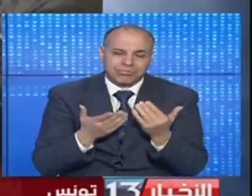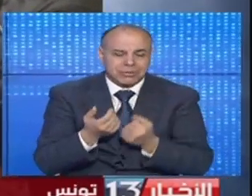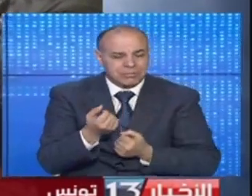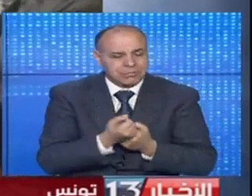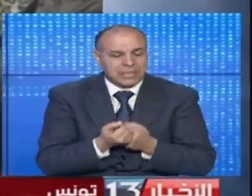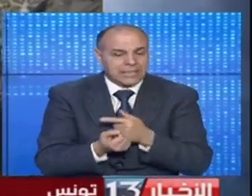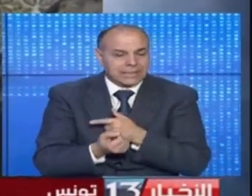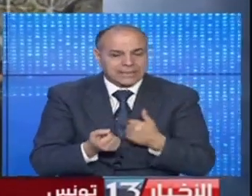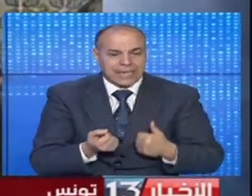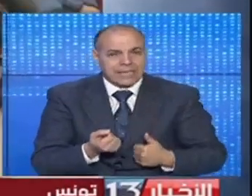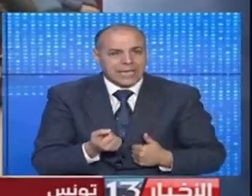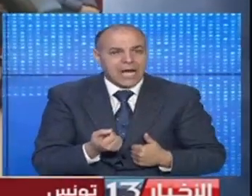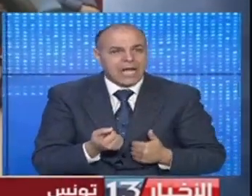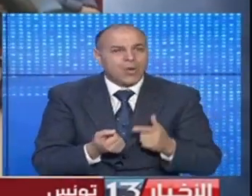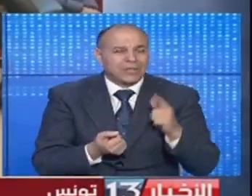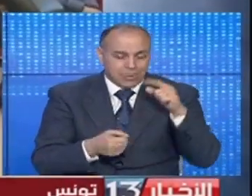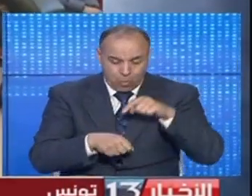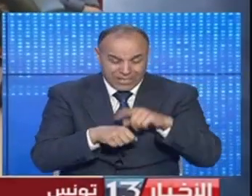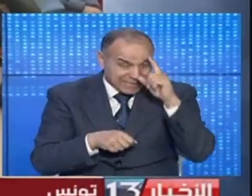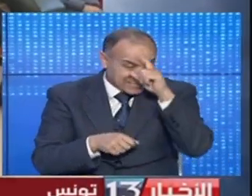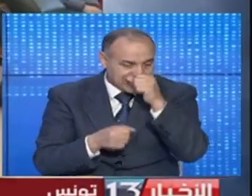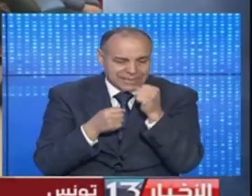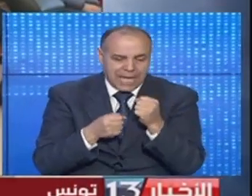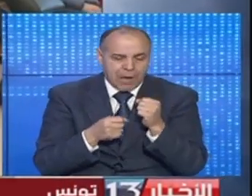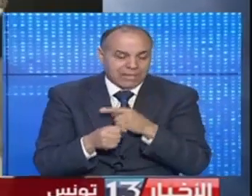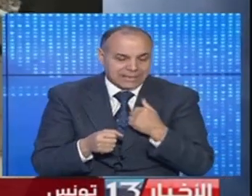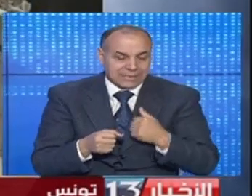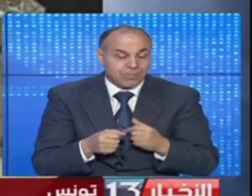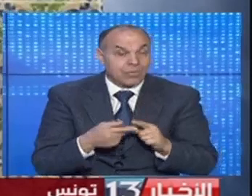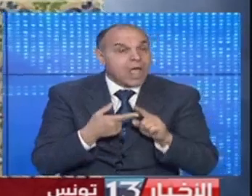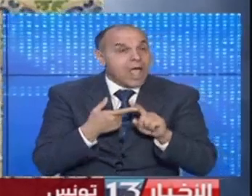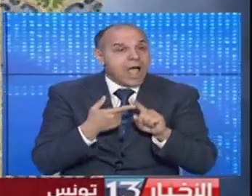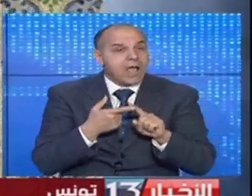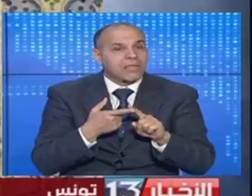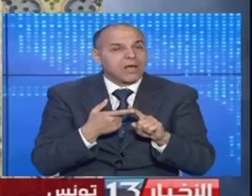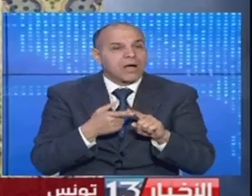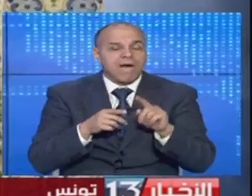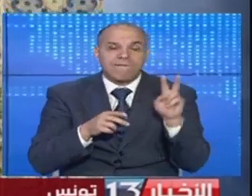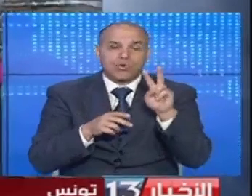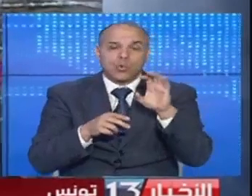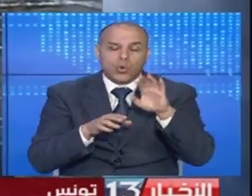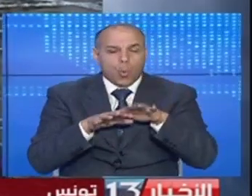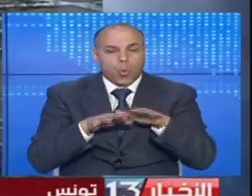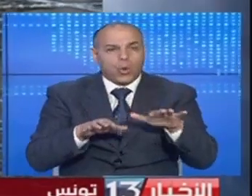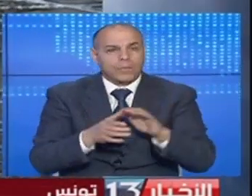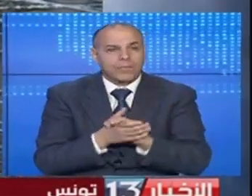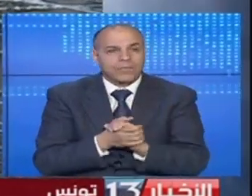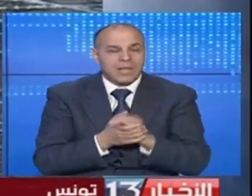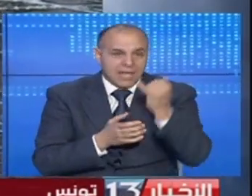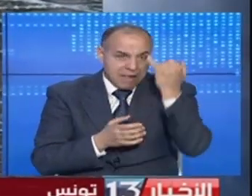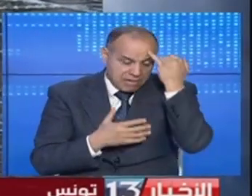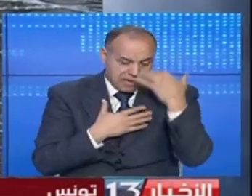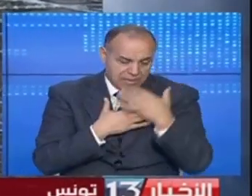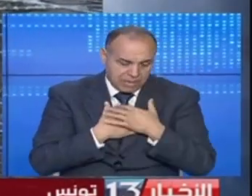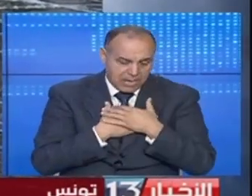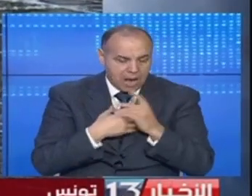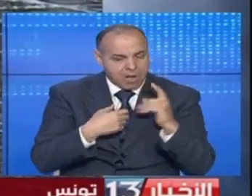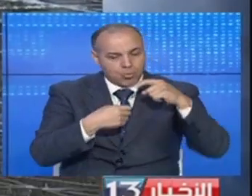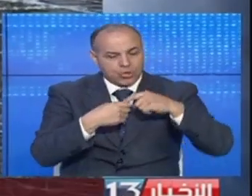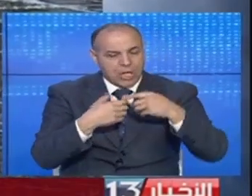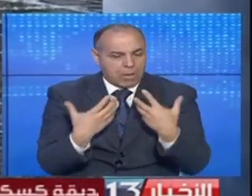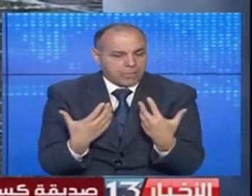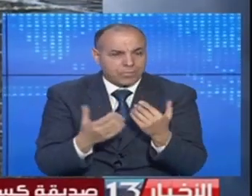تزامنا مع ظروفها الصعبه التي تمر بها نتيجه انتشار فيروس كورونا البدر هي مساهمه م